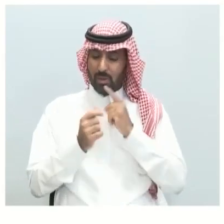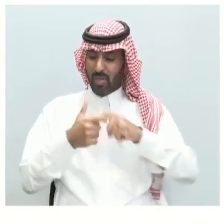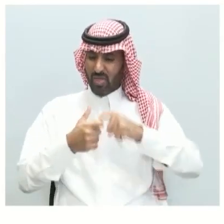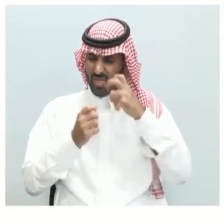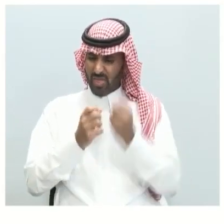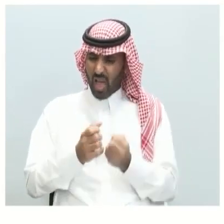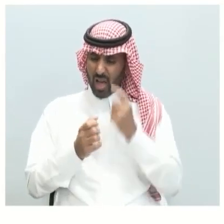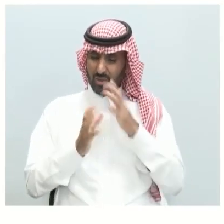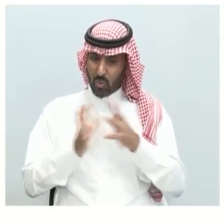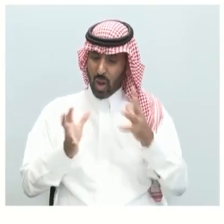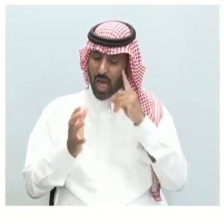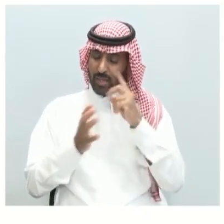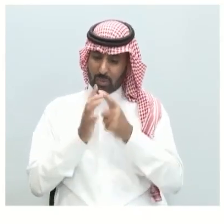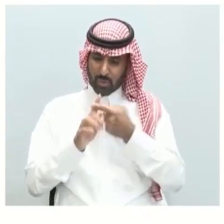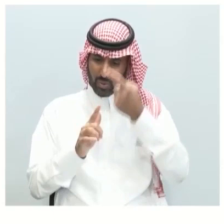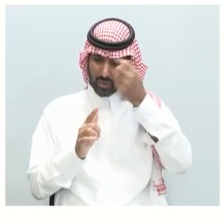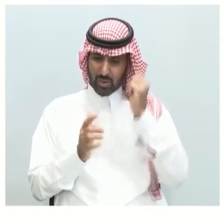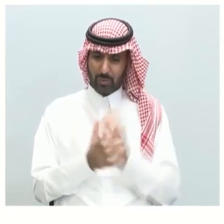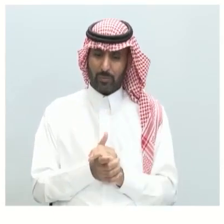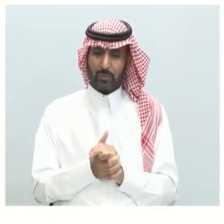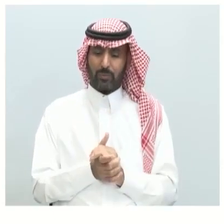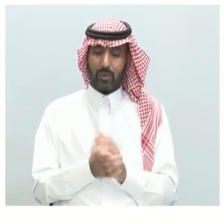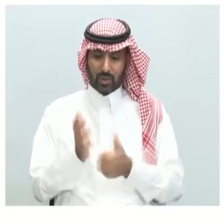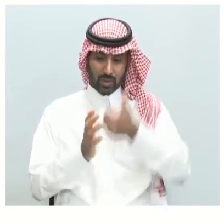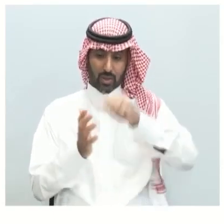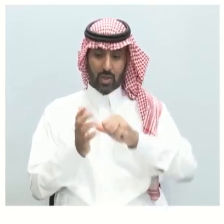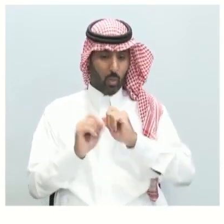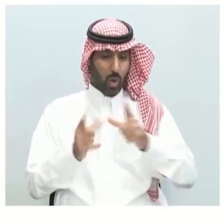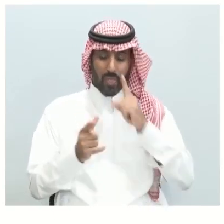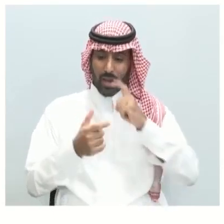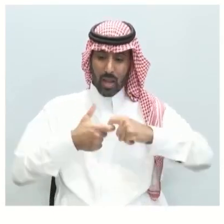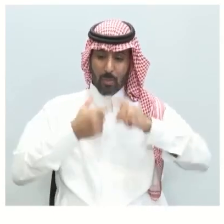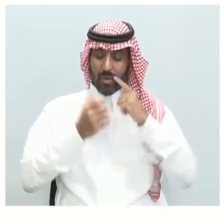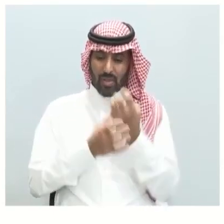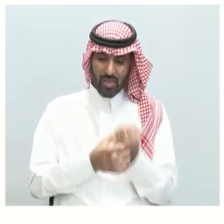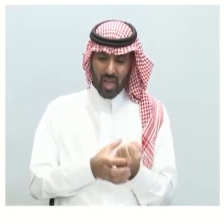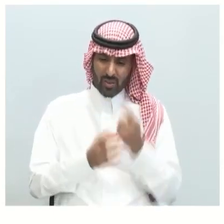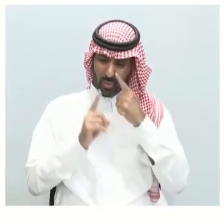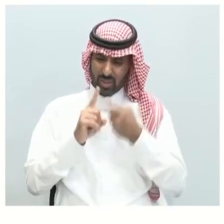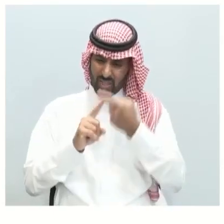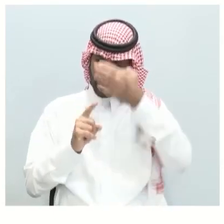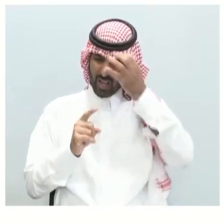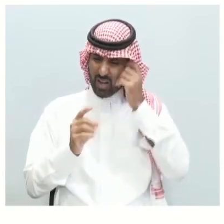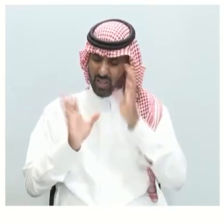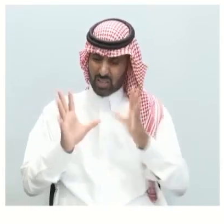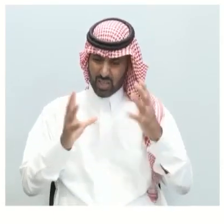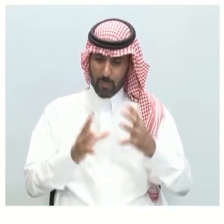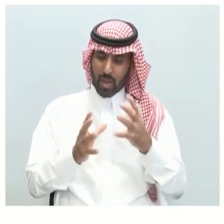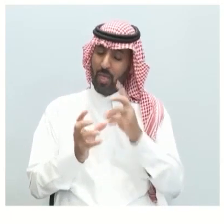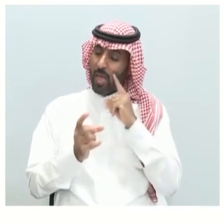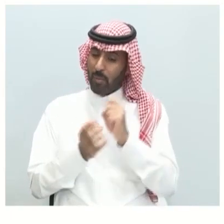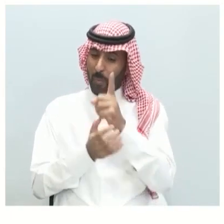والحجم في معادله واحده التقويم وضح العلاقه بين الضغط ودرجه الحراره وحجم كميه ثابته من